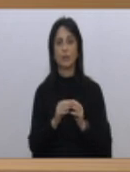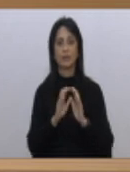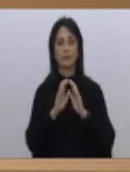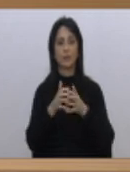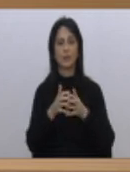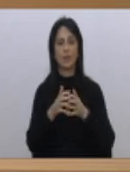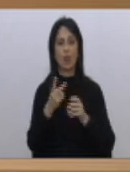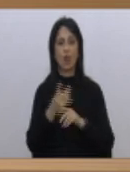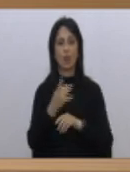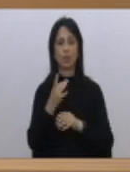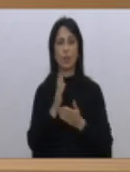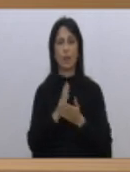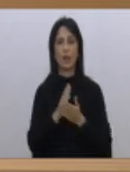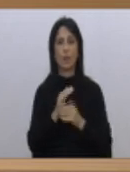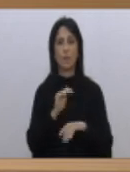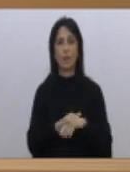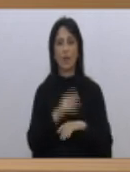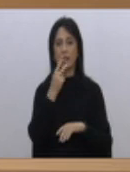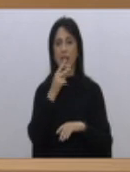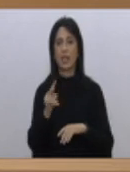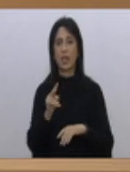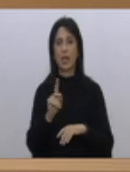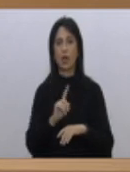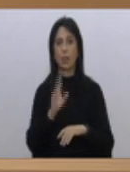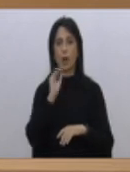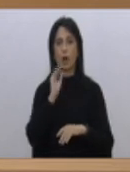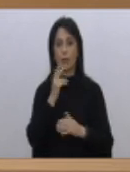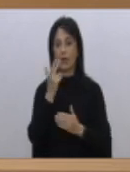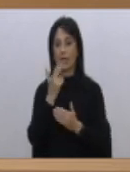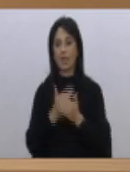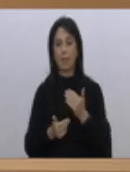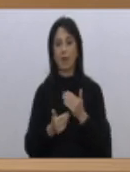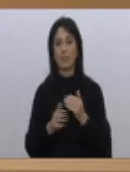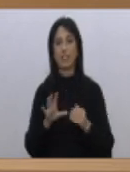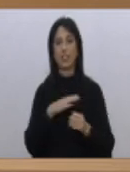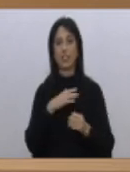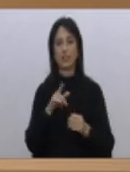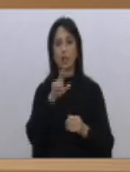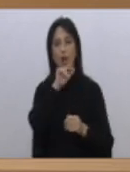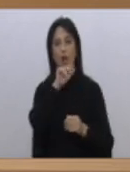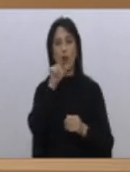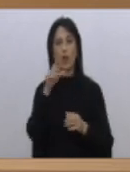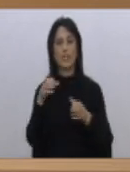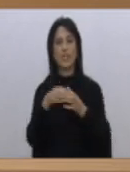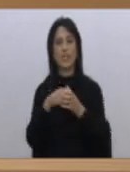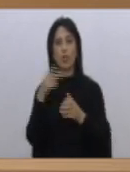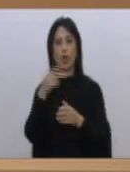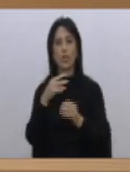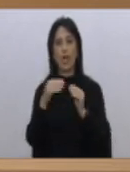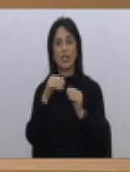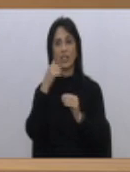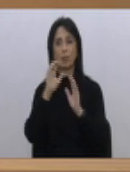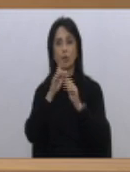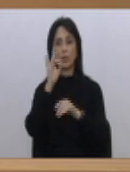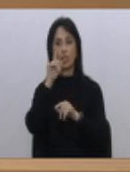კაცობრიობაში ორჯერ მაქვს ფაქტი ნანახი, რომ როცა დამარცხებული, ეს იყო ჩრდილოეთ კორეის ნაკრები 2010 წელს